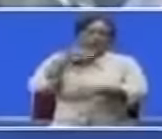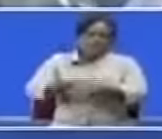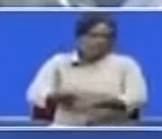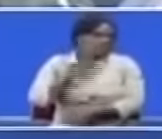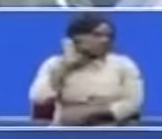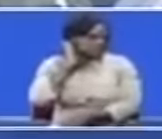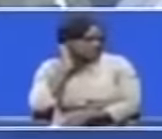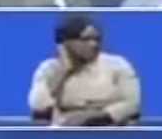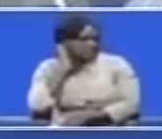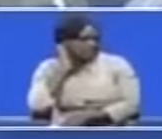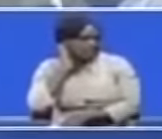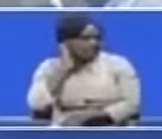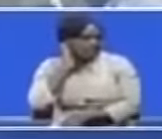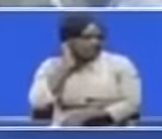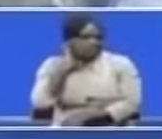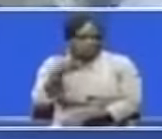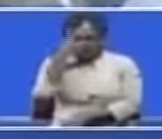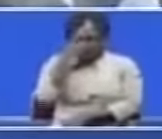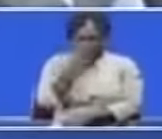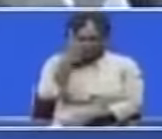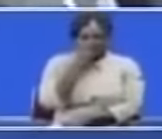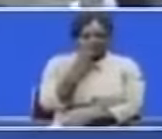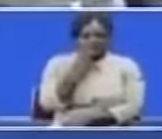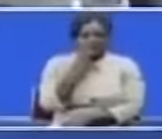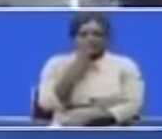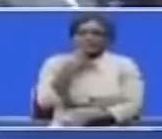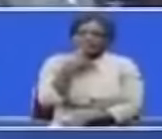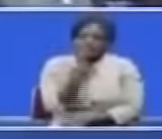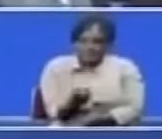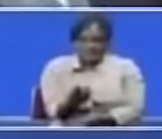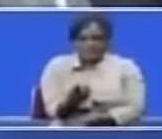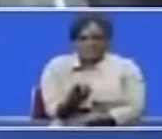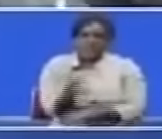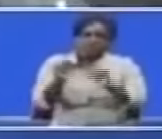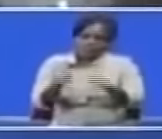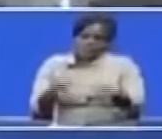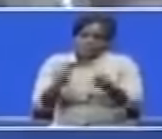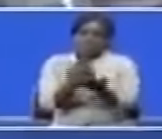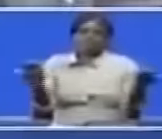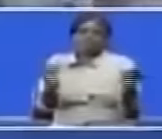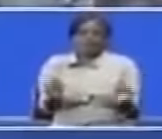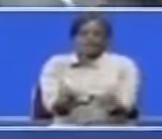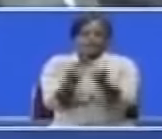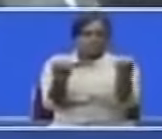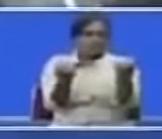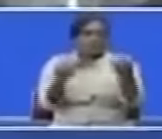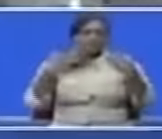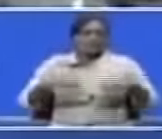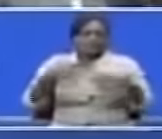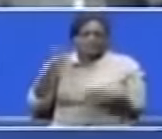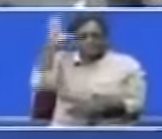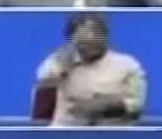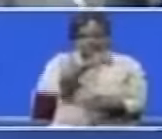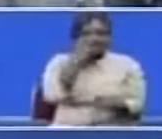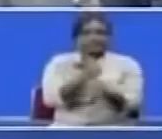habari, wakiona watu wanawashuku, wapashe habari. Ndio kitu ikitokea na watu wakose